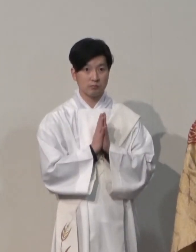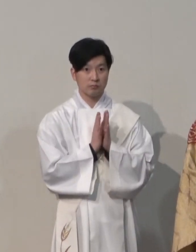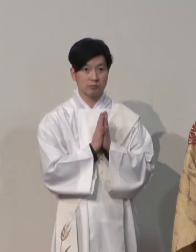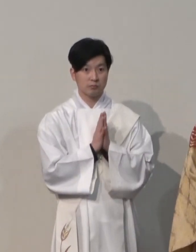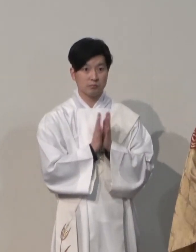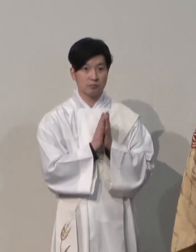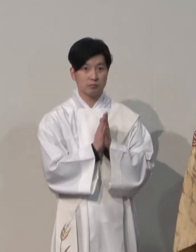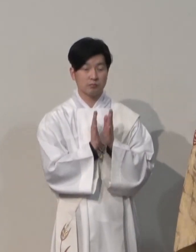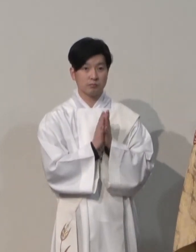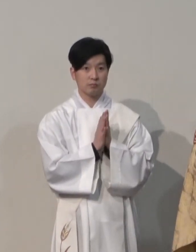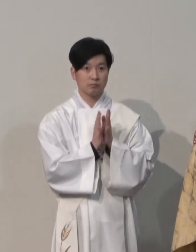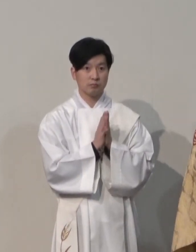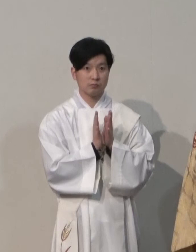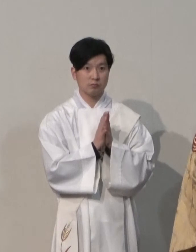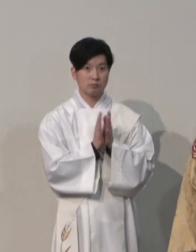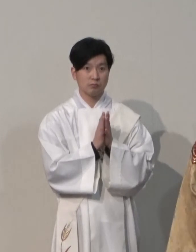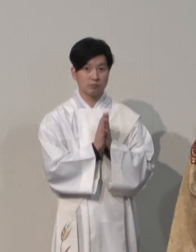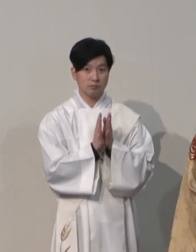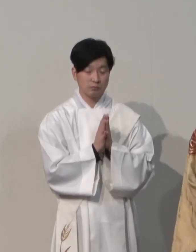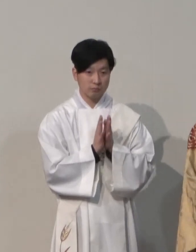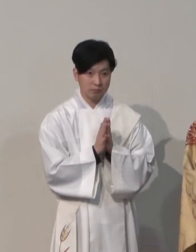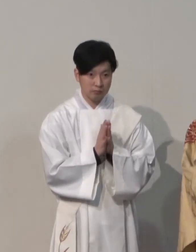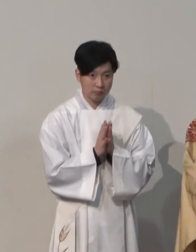ございました。とても素晴らしかったです。